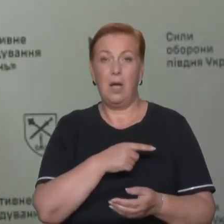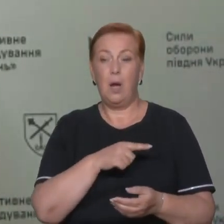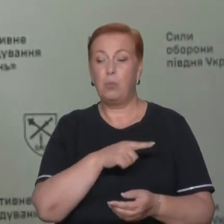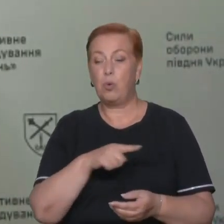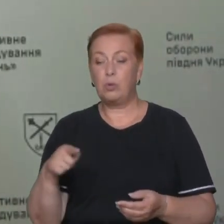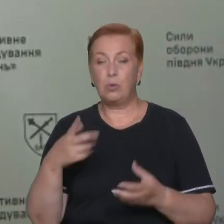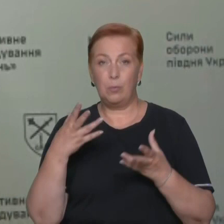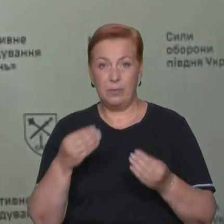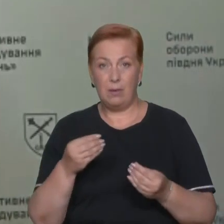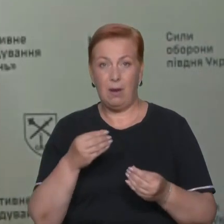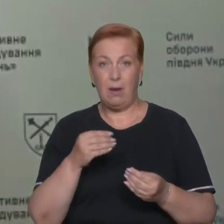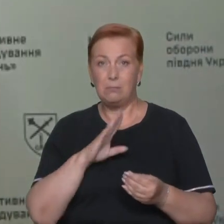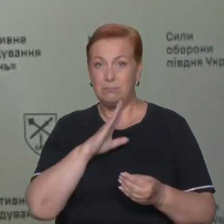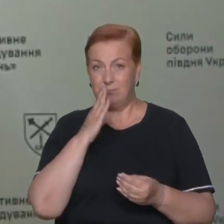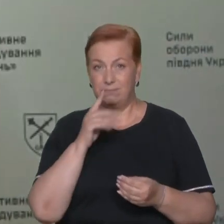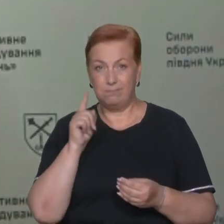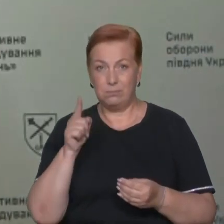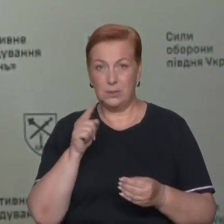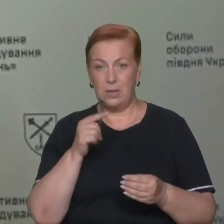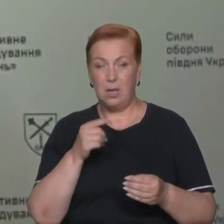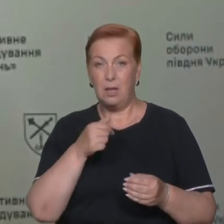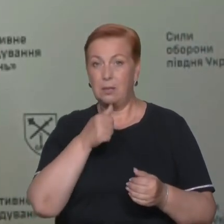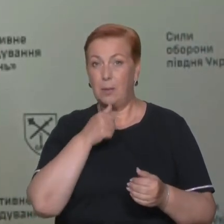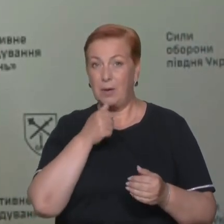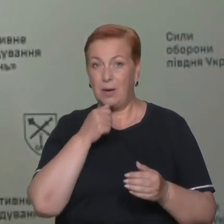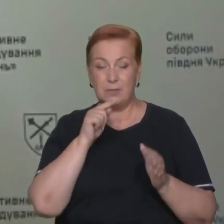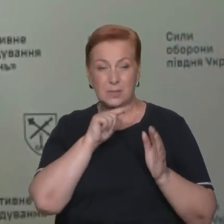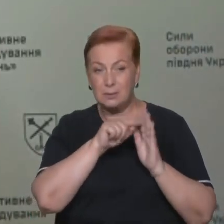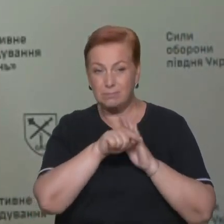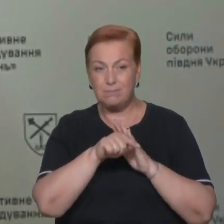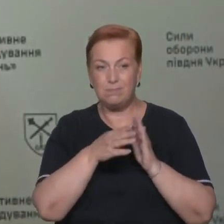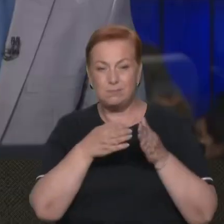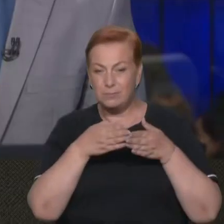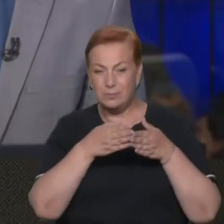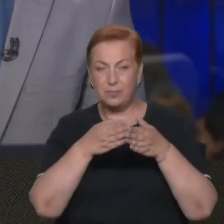такі маневри, кожного разу наша робота була дуже влучною. А